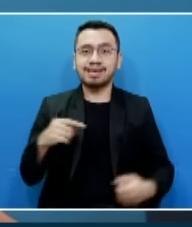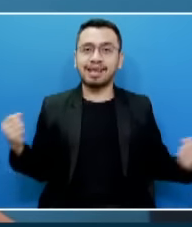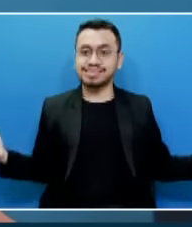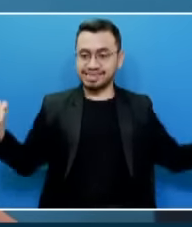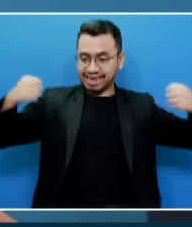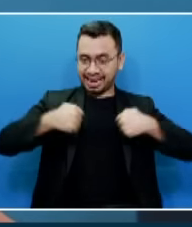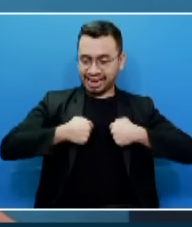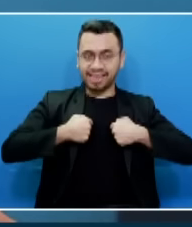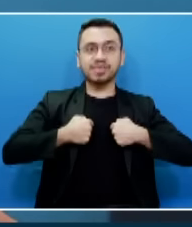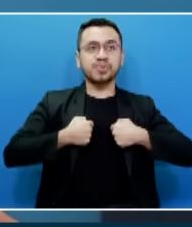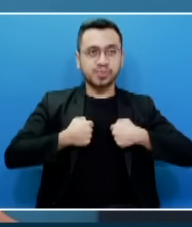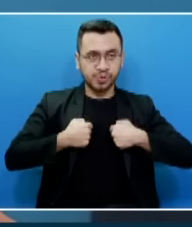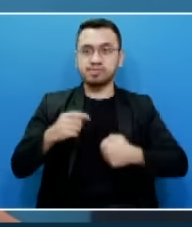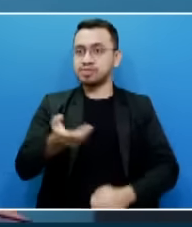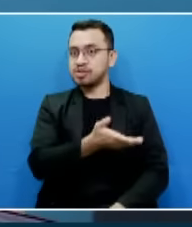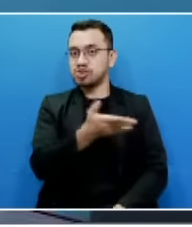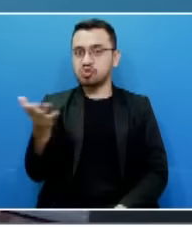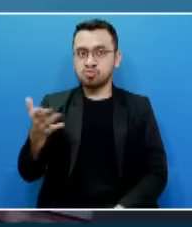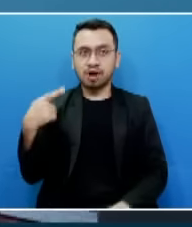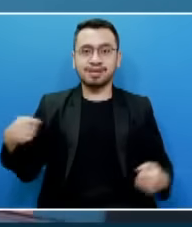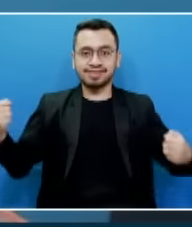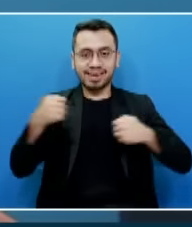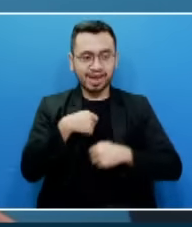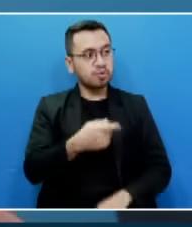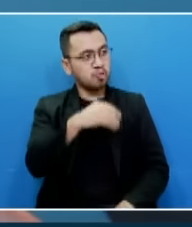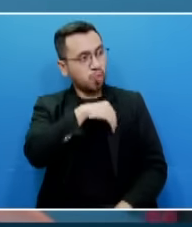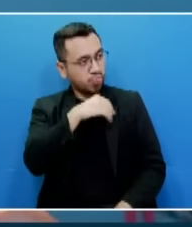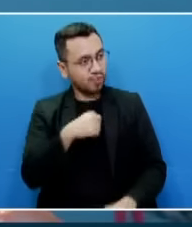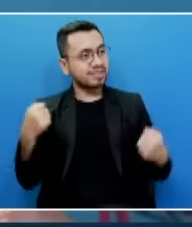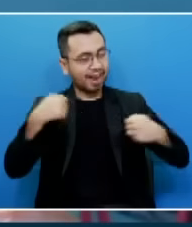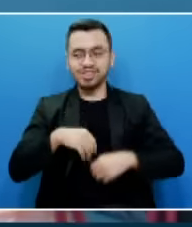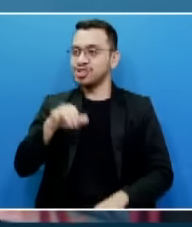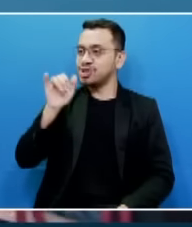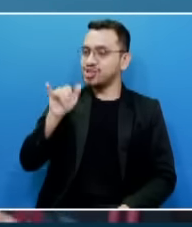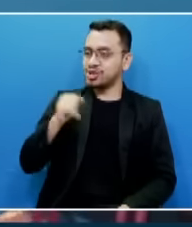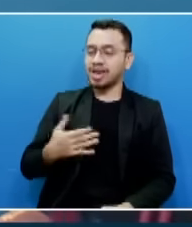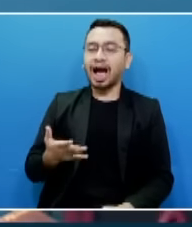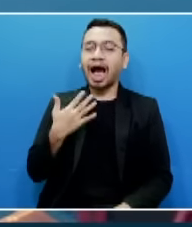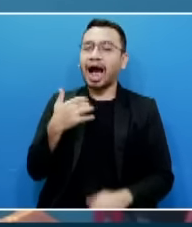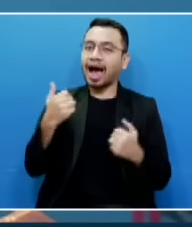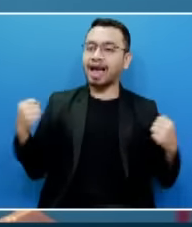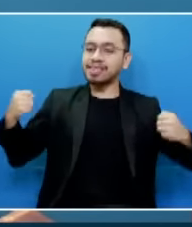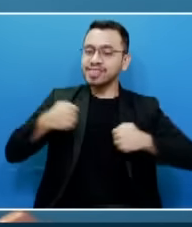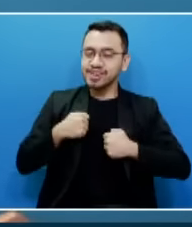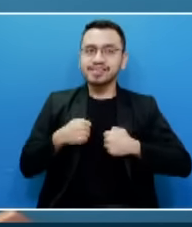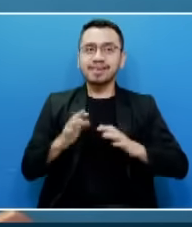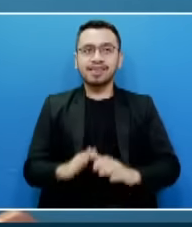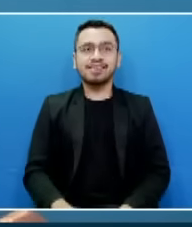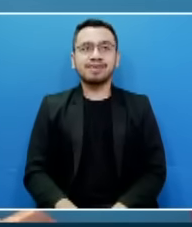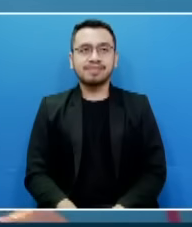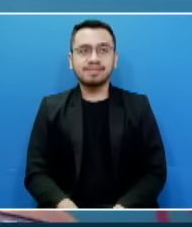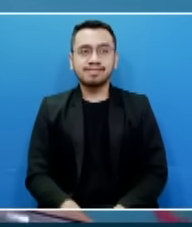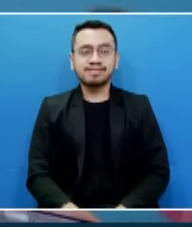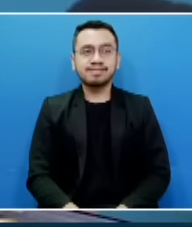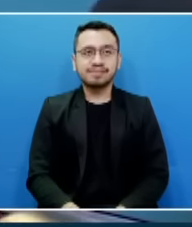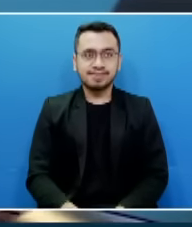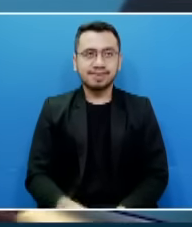pak Untung nih pak kita sama-sama dapat jaket Iya untung jadi anganget nih sekarang Berarti udah enggak dingin ya Pakak sama-sama hangatlah